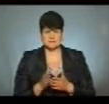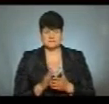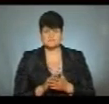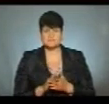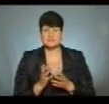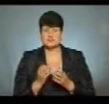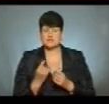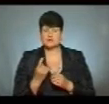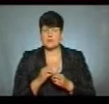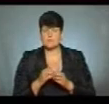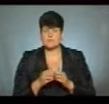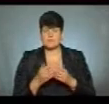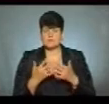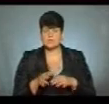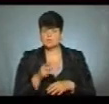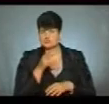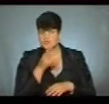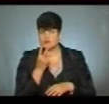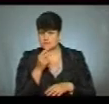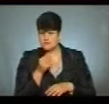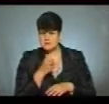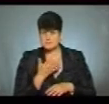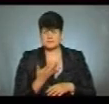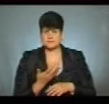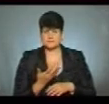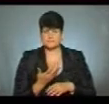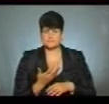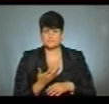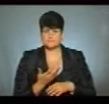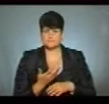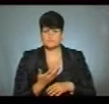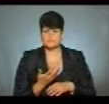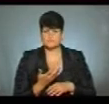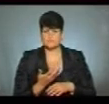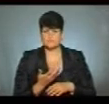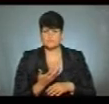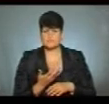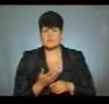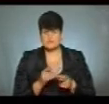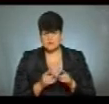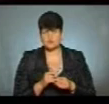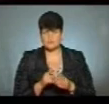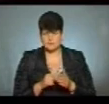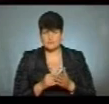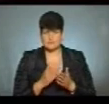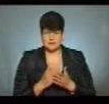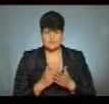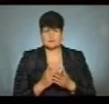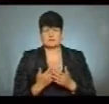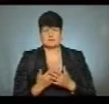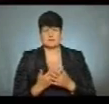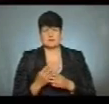одна проблема про втрату часу. 2 місяці були проблеми часу, із рахунками. Скажіть, ну, будь ласка, що дійсно це слушне питання. Скажімо